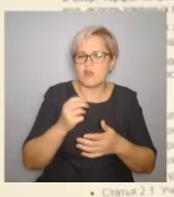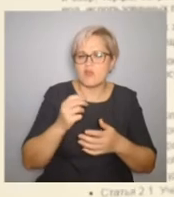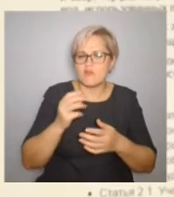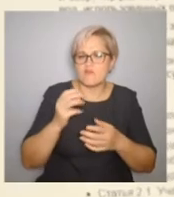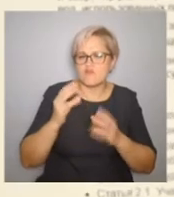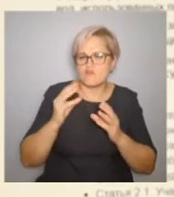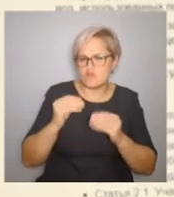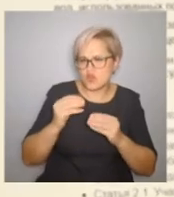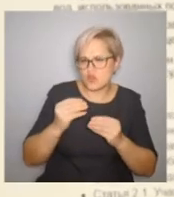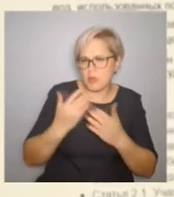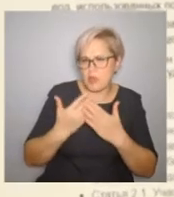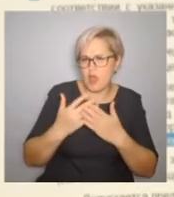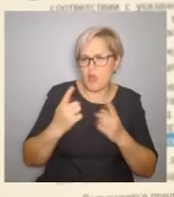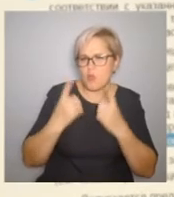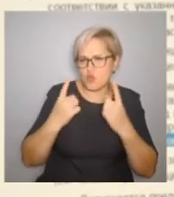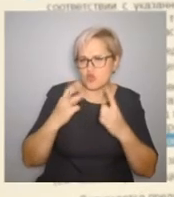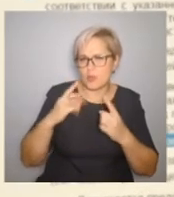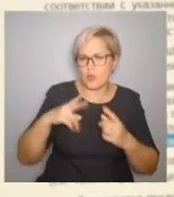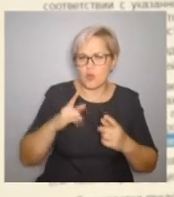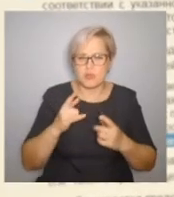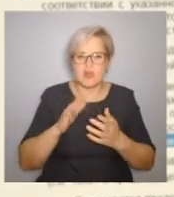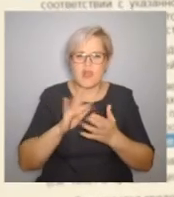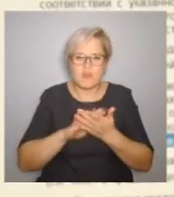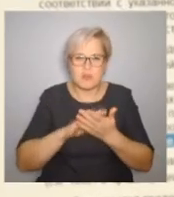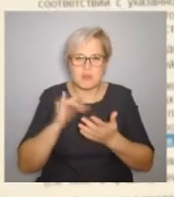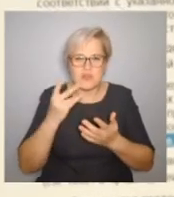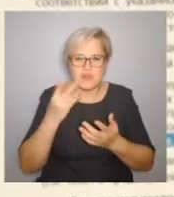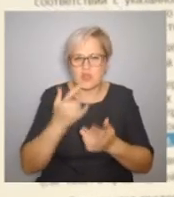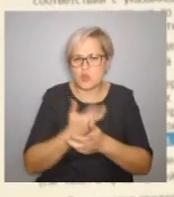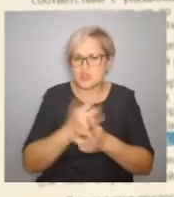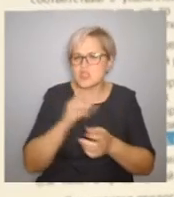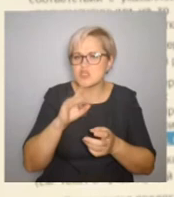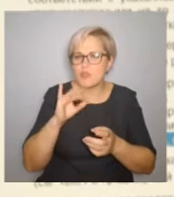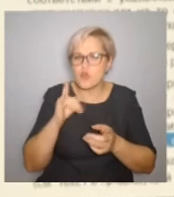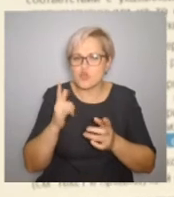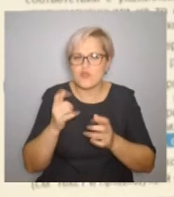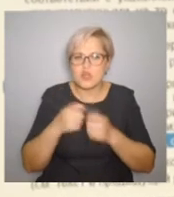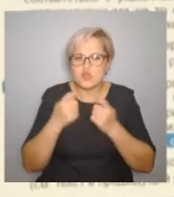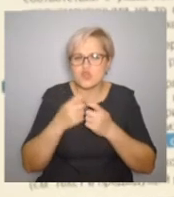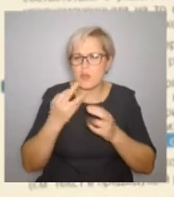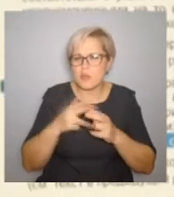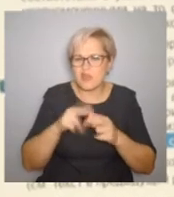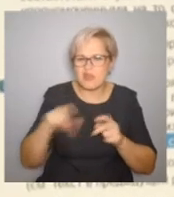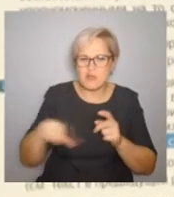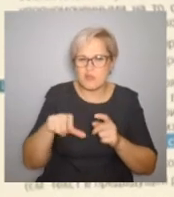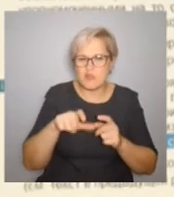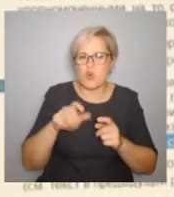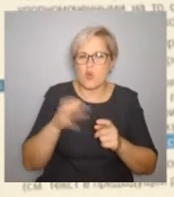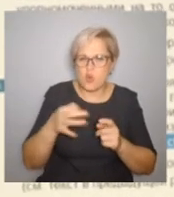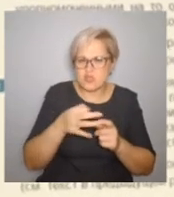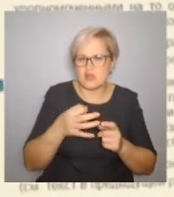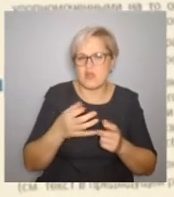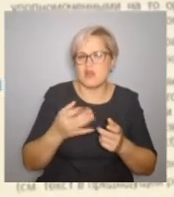ресурсом. Если у наших северных соседей лицензирование поставлено на поток, то на территории Югры за последние 15-20 лет не выдано ни